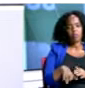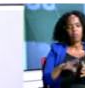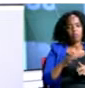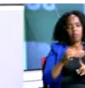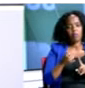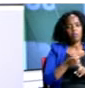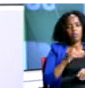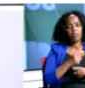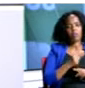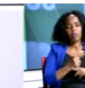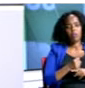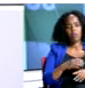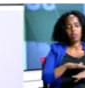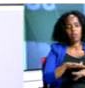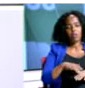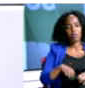kayo qabata mal mal ju